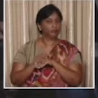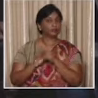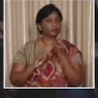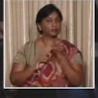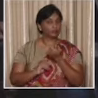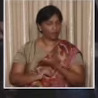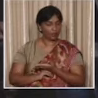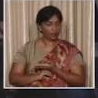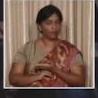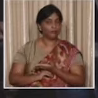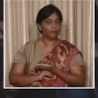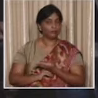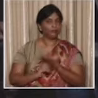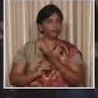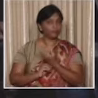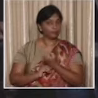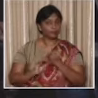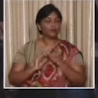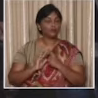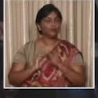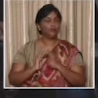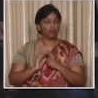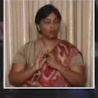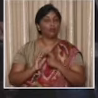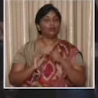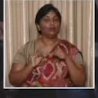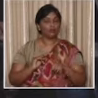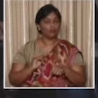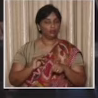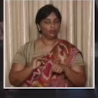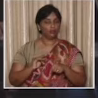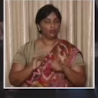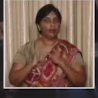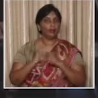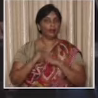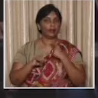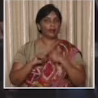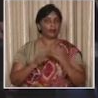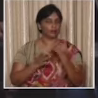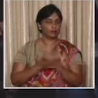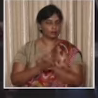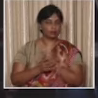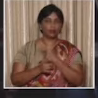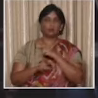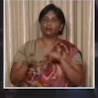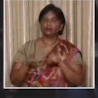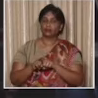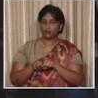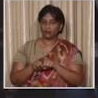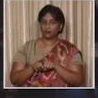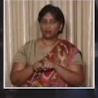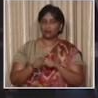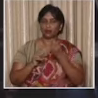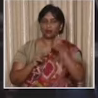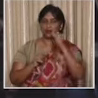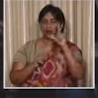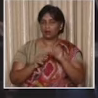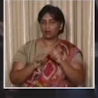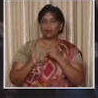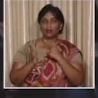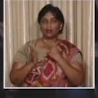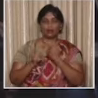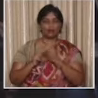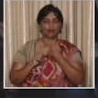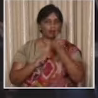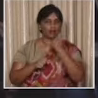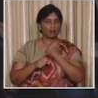මුදලෙන් ලැබෙන පොලිය පොලිය ආදායමටත් ටැක්ස් ගහන ඒ නිසා සොච්චම් වන්දි මුදලක් දීලා මේ